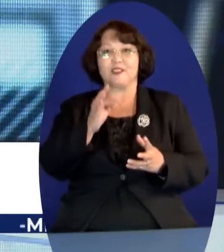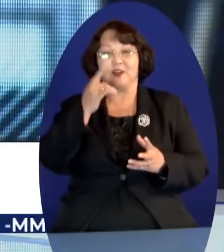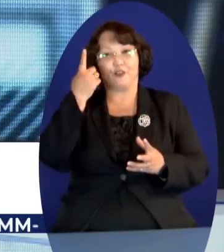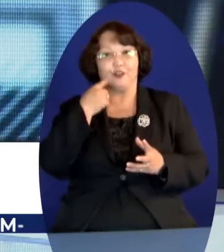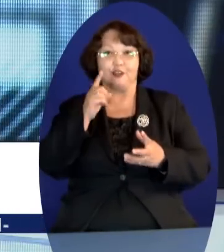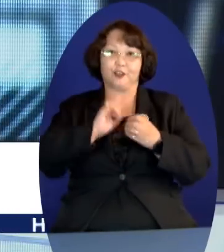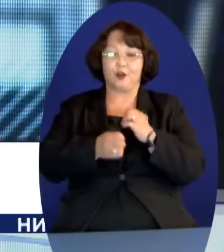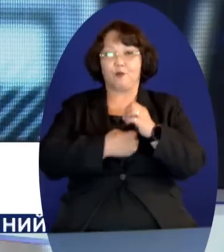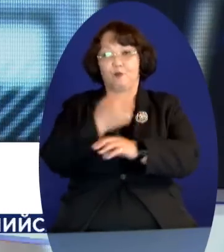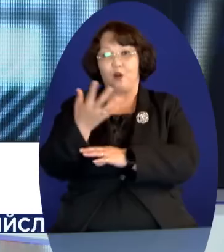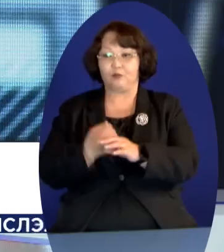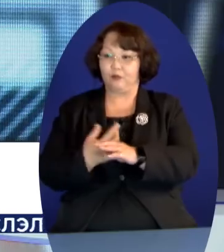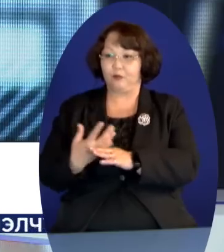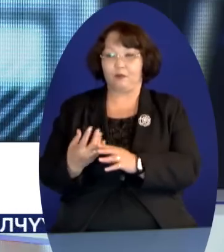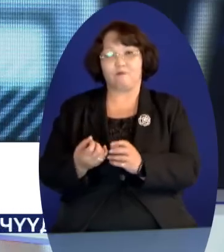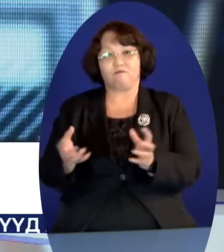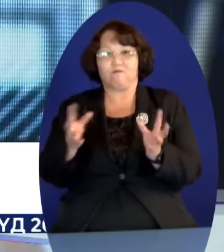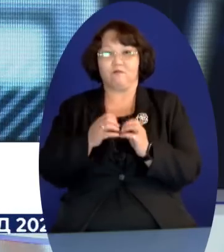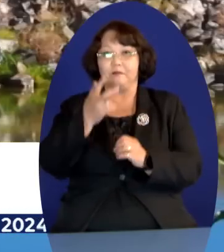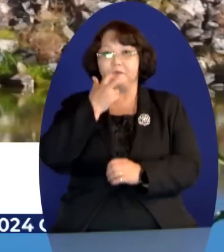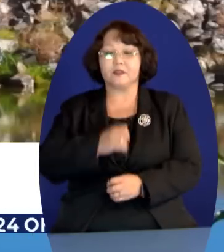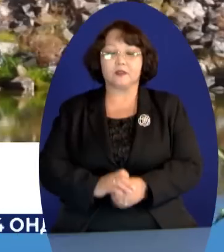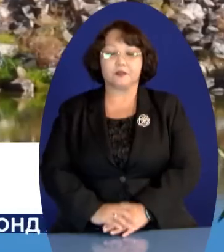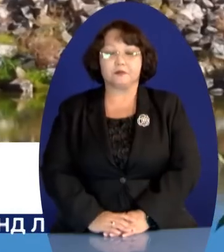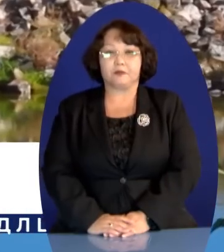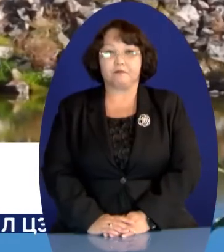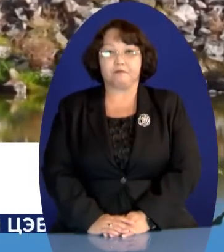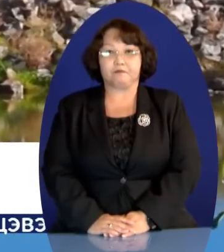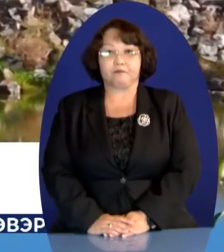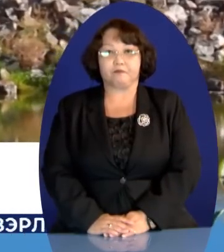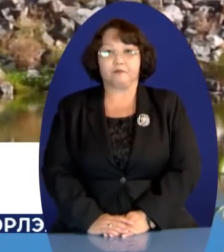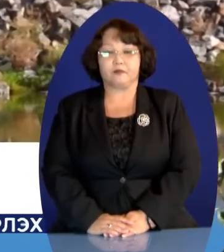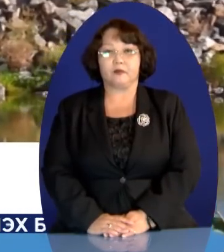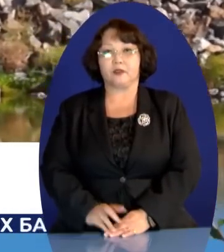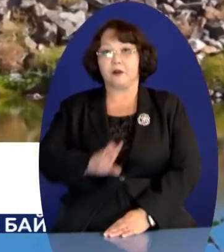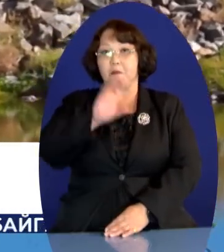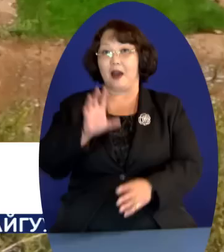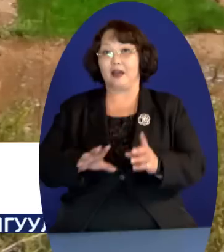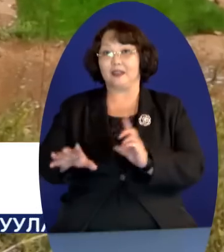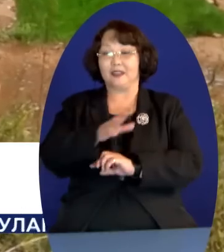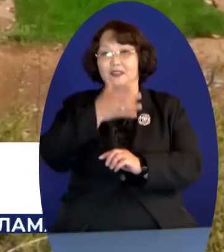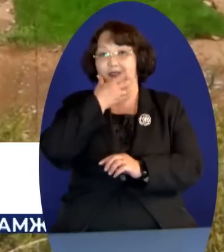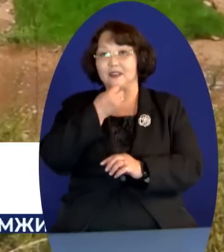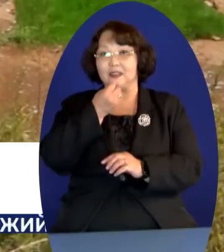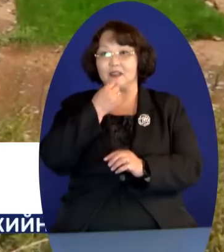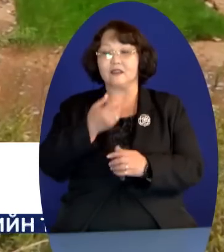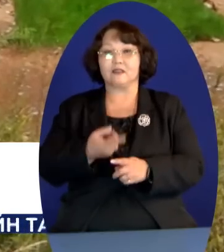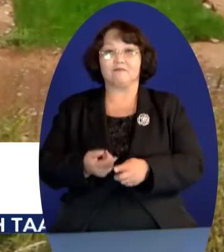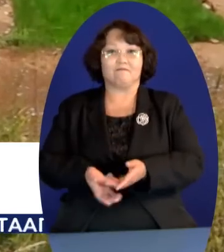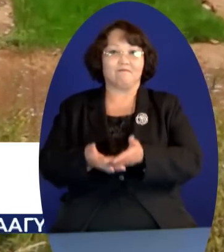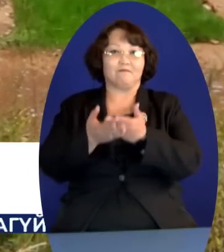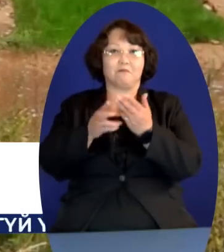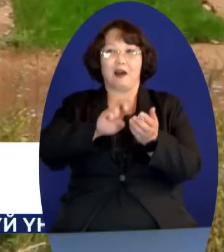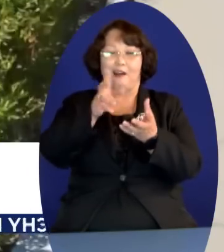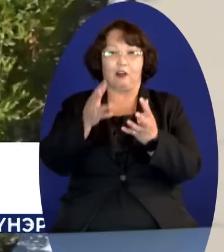чимэглэлийн мод, буц, сөөг тариалсан байна. Байгаль дэлхийдээ ээлтэй байж, экологийн доройтлоо сэргийлэхэд хүн